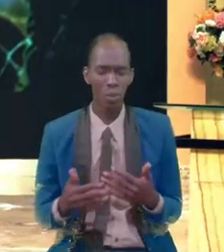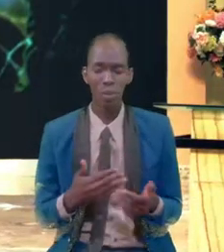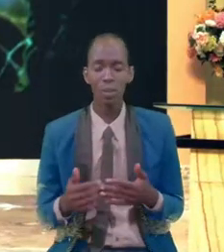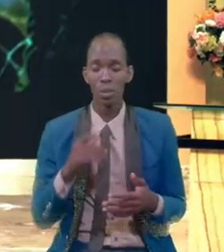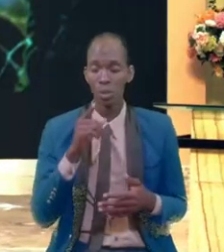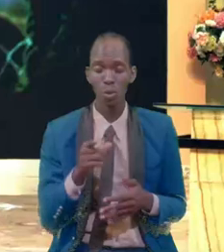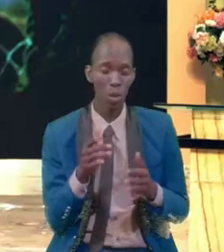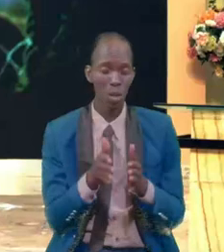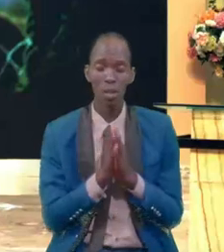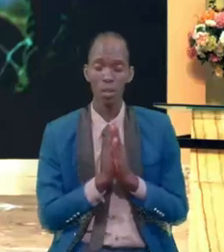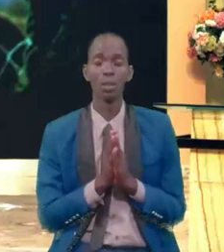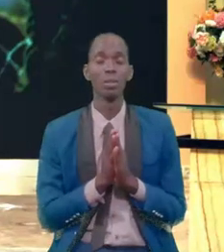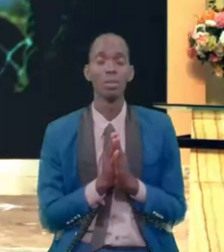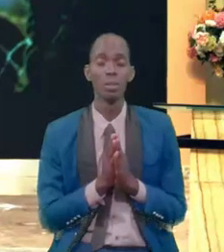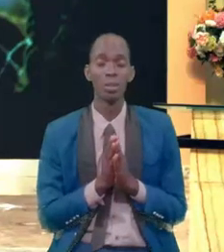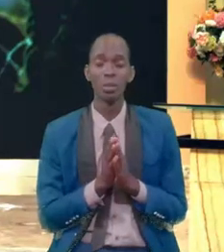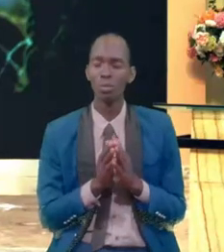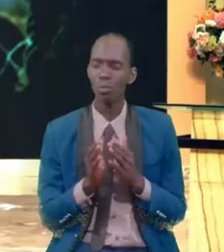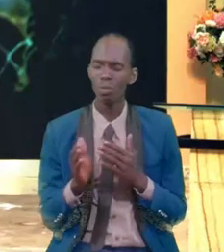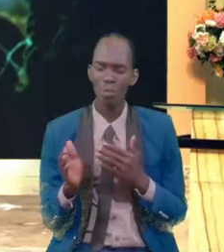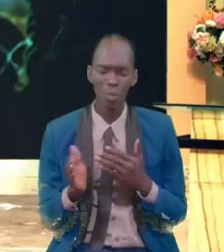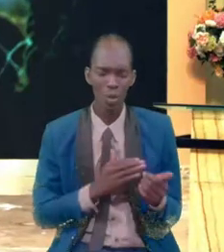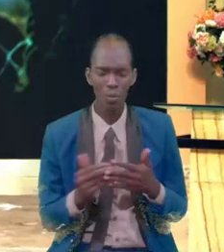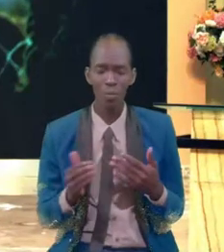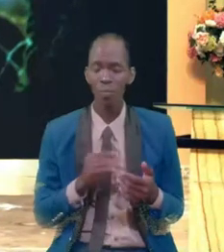que tout ce que vous demandez,